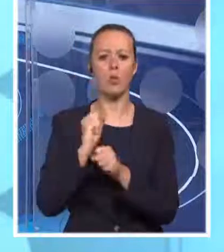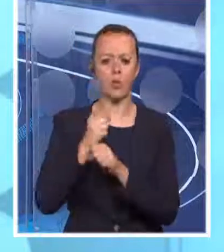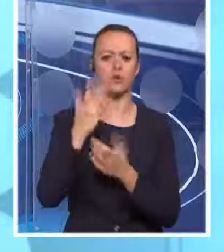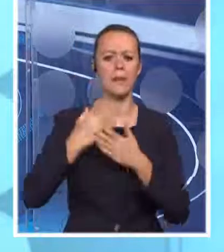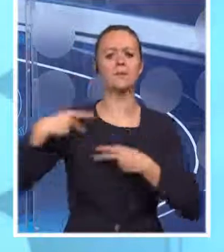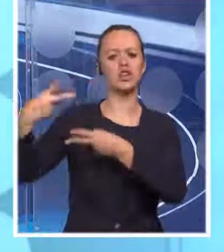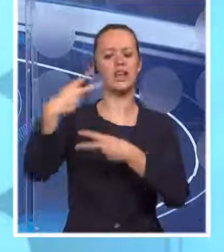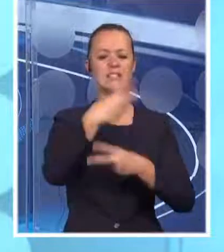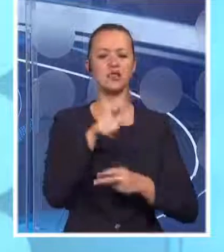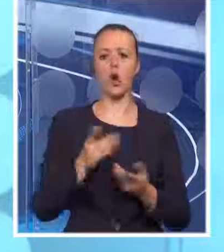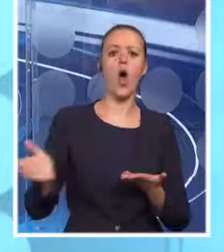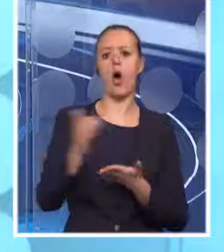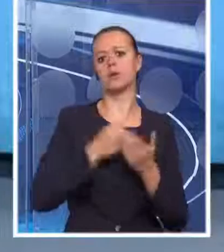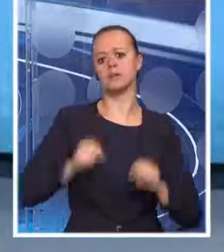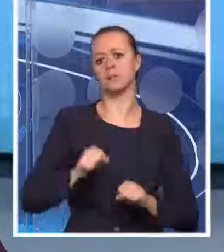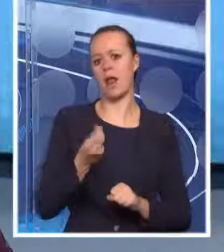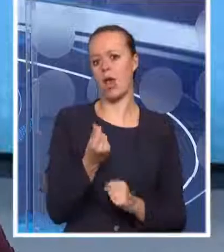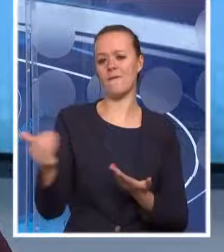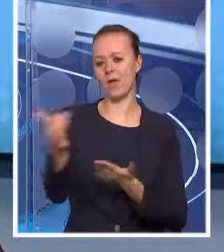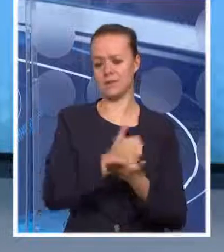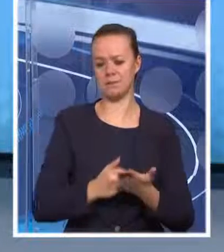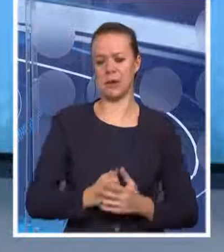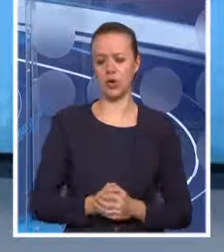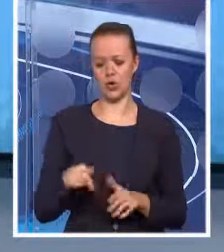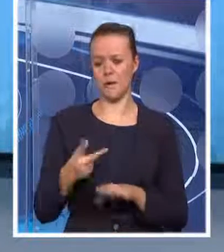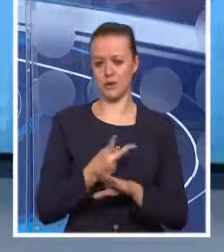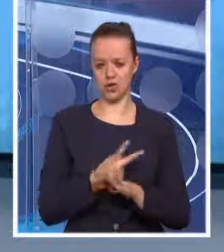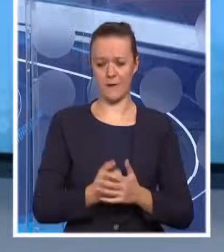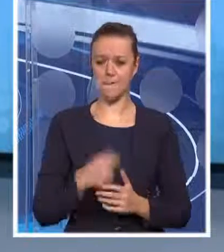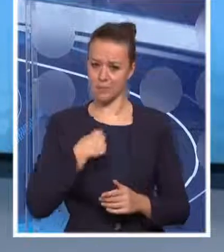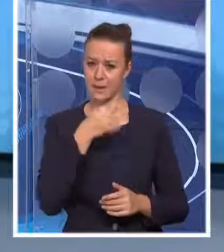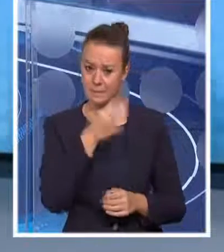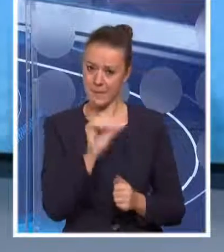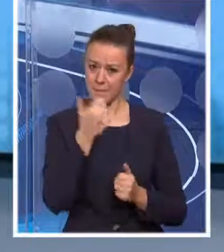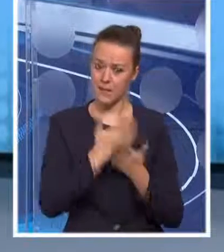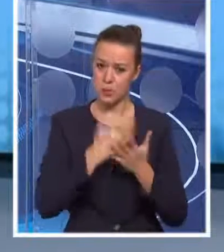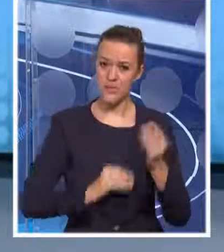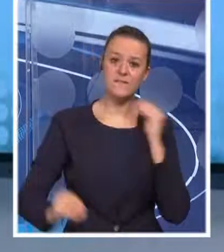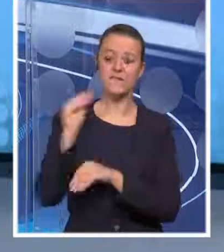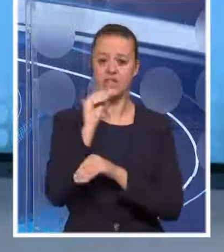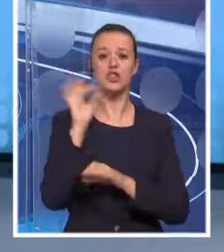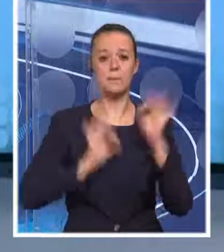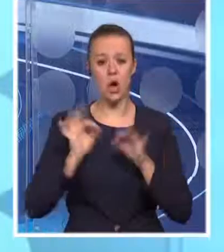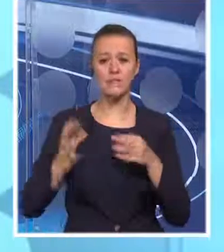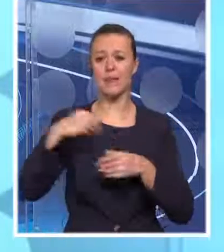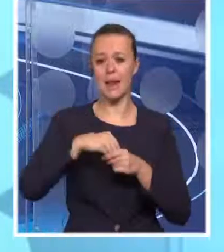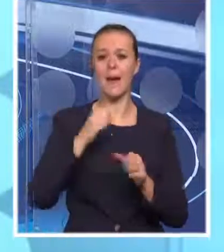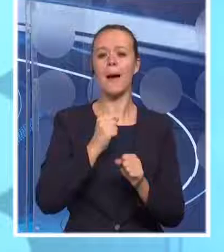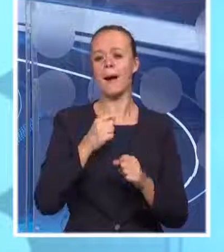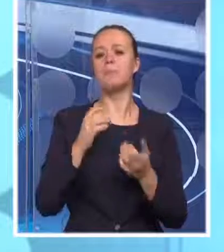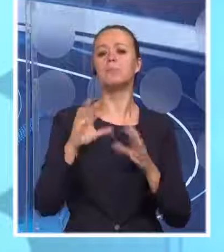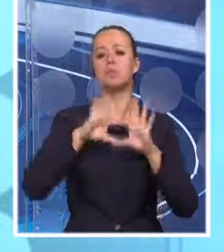koja će ova država da oprihoduje. Hoćete da mi kažete da će biti veći procenat učešća poljoprivrede u BDP-u ove godine? Hoću da vam kažem